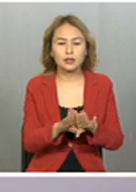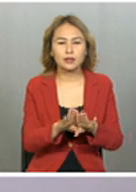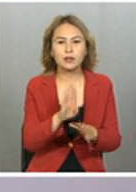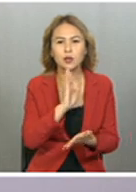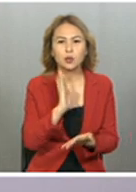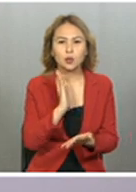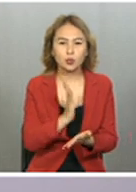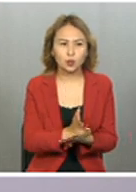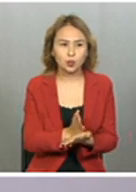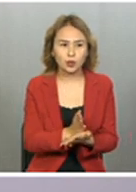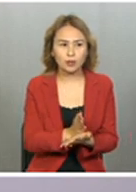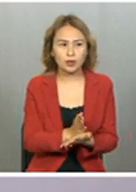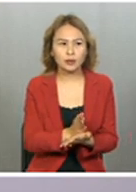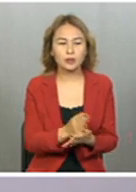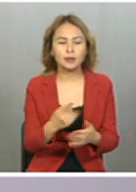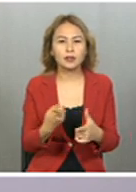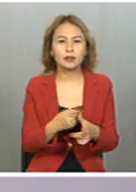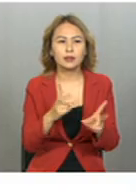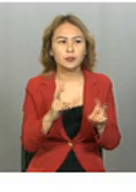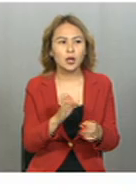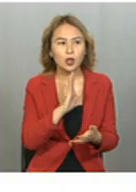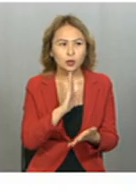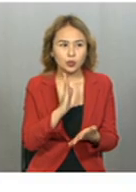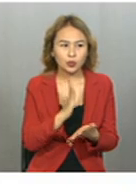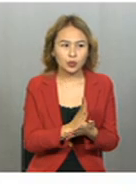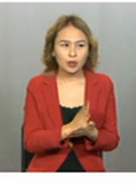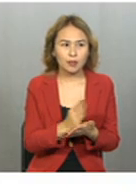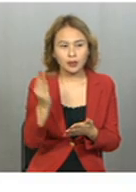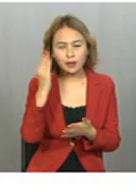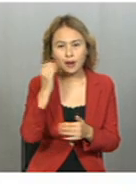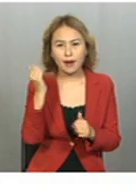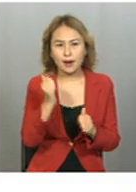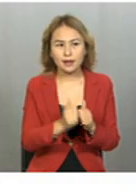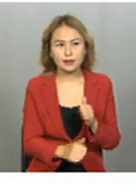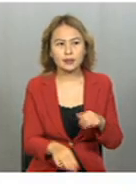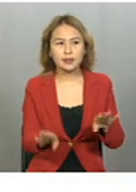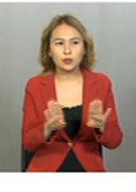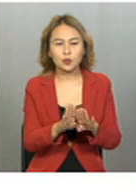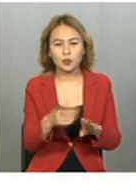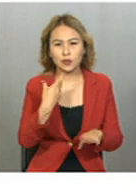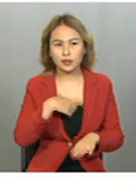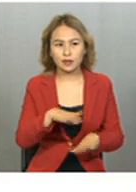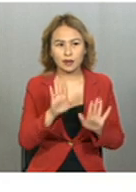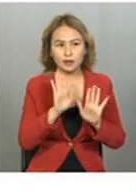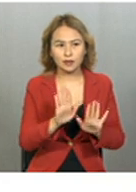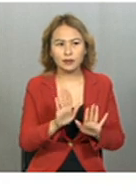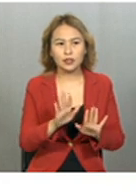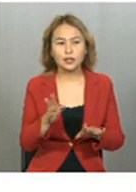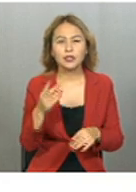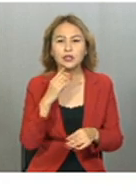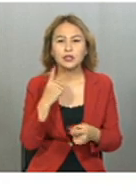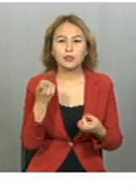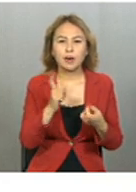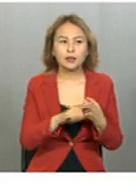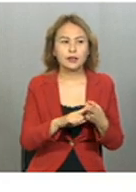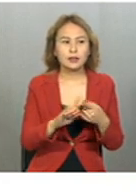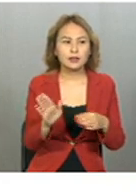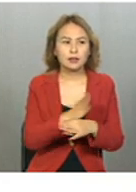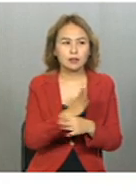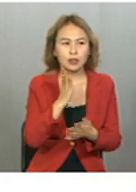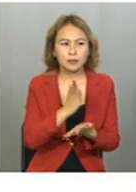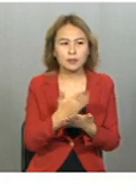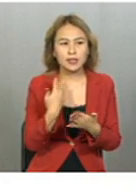мағынасы тура мағына деп аталады. Тура мағына әр заттың өзіне ғана тән жеке мағынасы болып